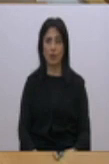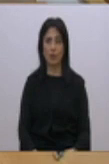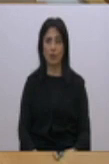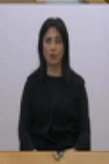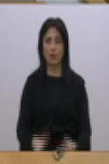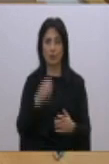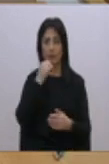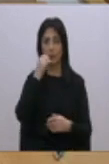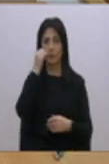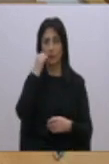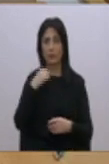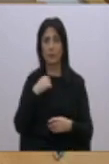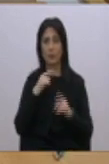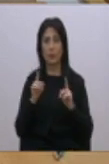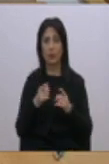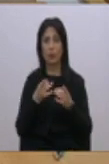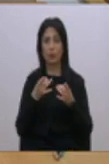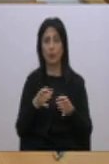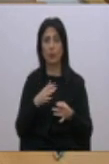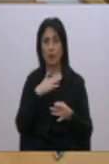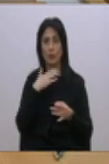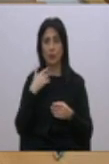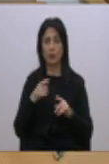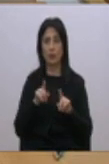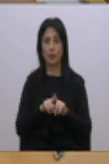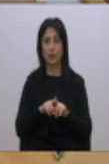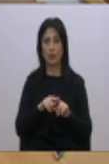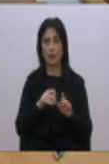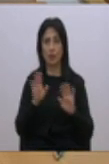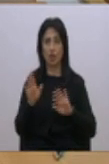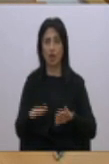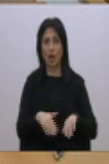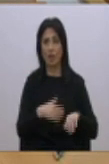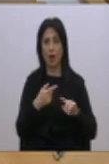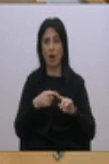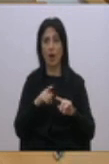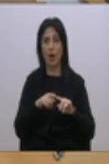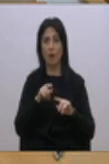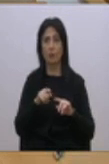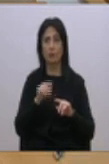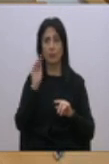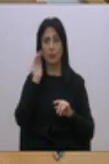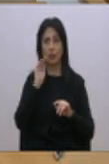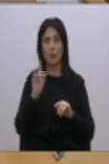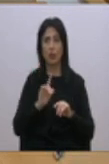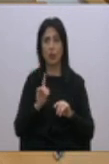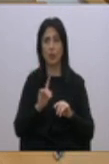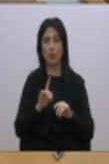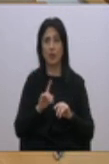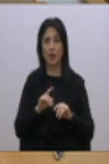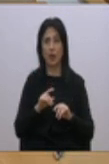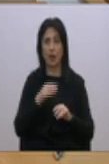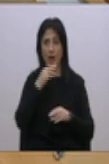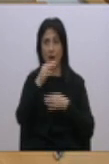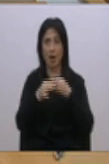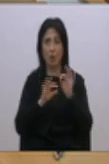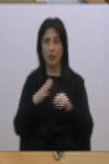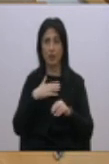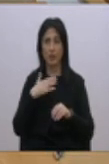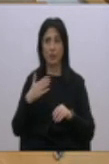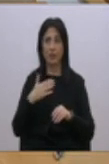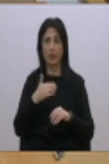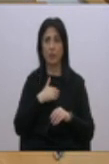Tidi madloba, me moklet, ubralot ar mindoda, ise chaiul am mosmenas rom ar gamokhmaurebud chveni